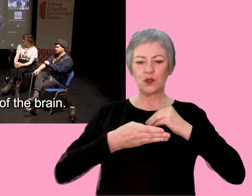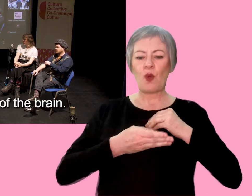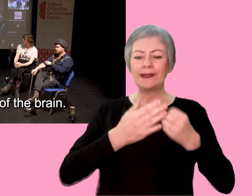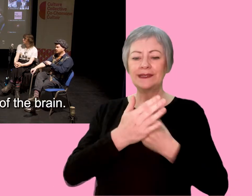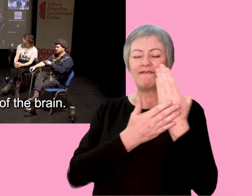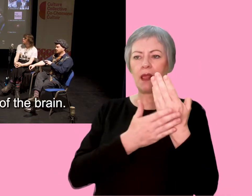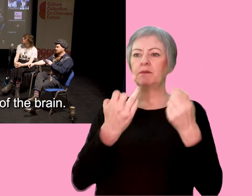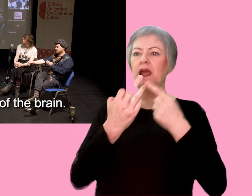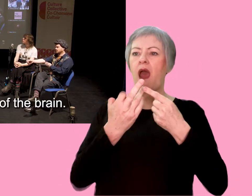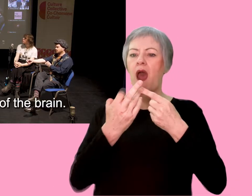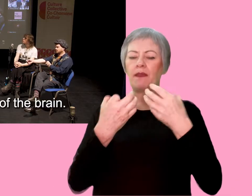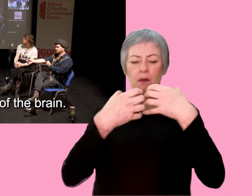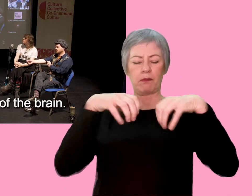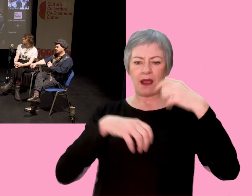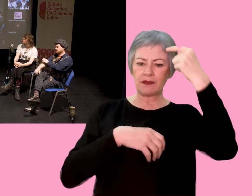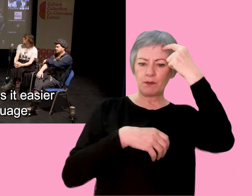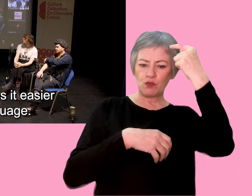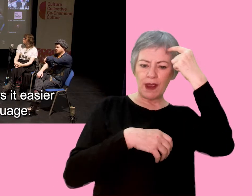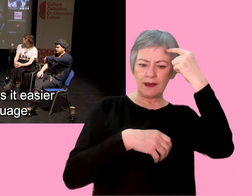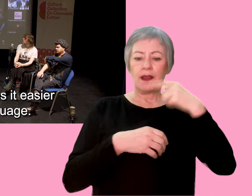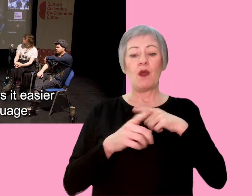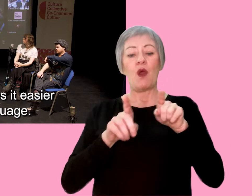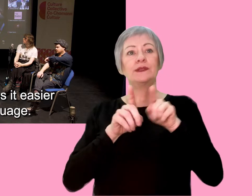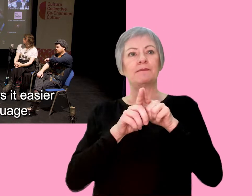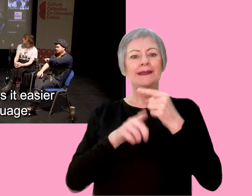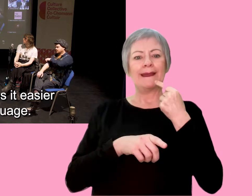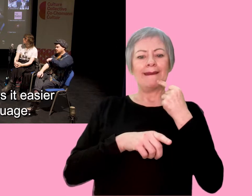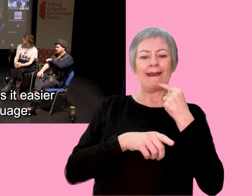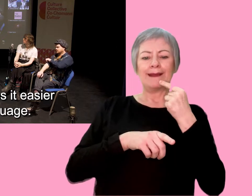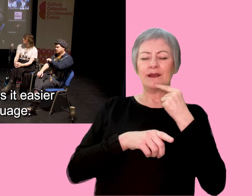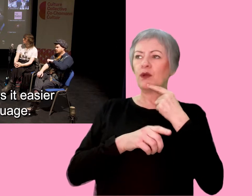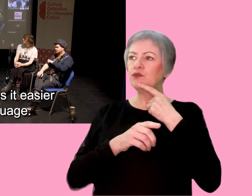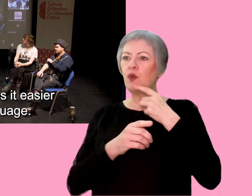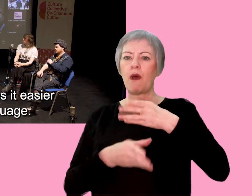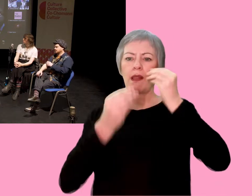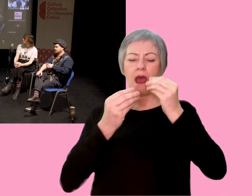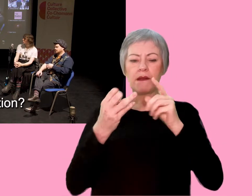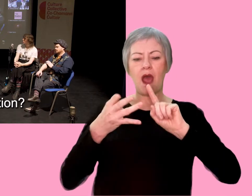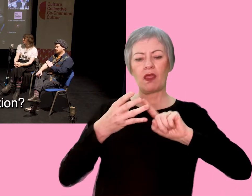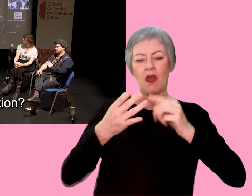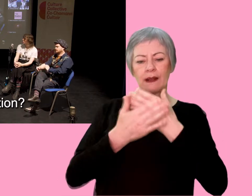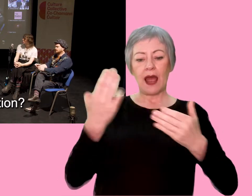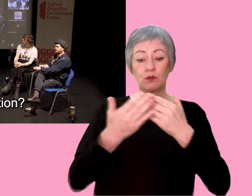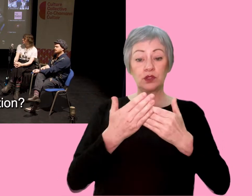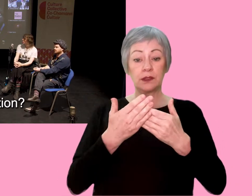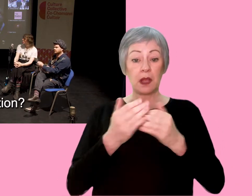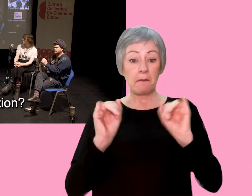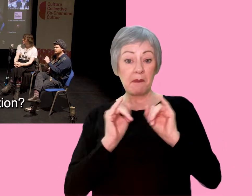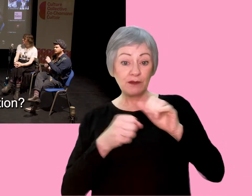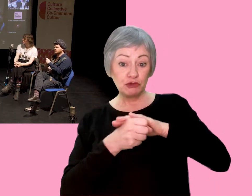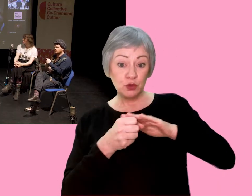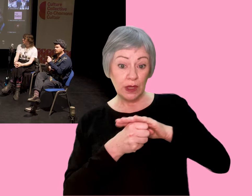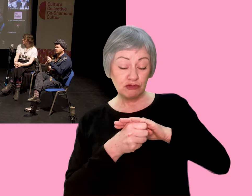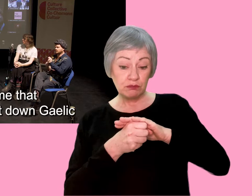agus gero klachke barach je janoche. Kutjach kan sasse, tres kanen iunzig. En je drach rut ta